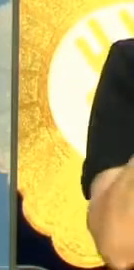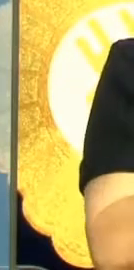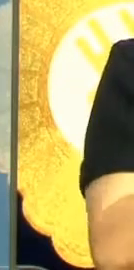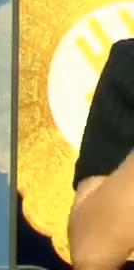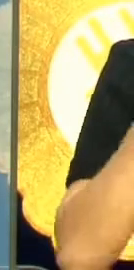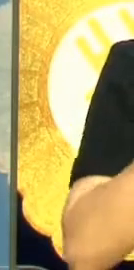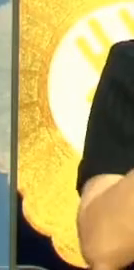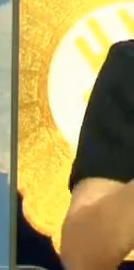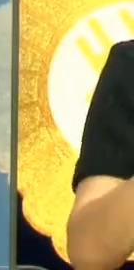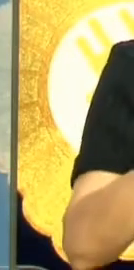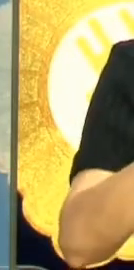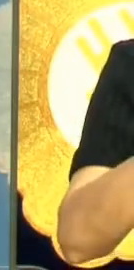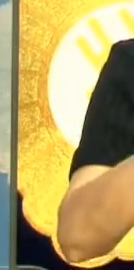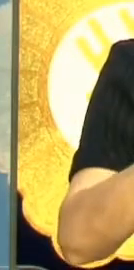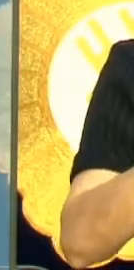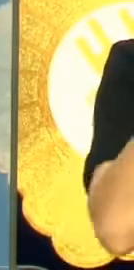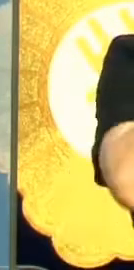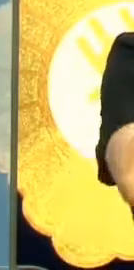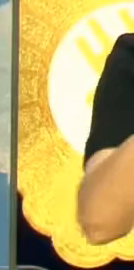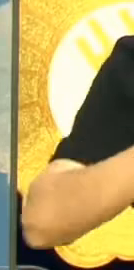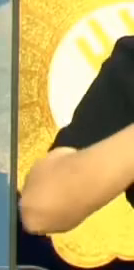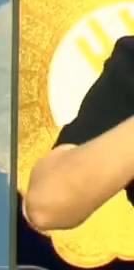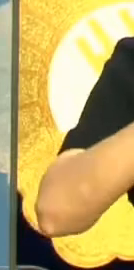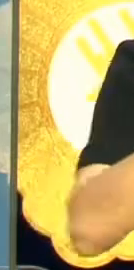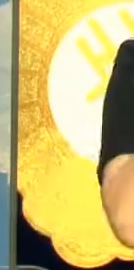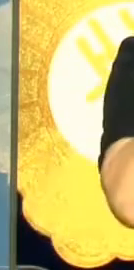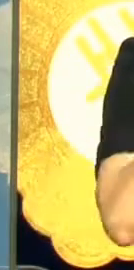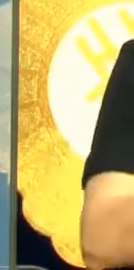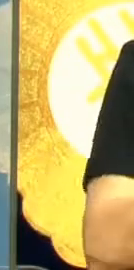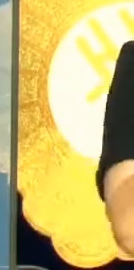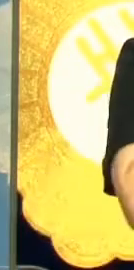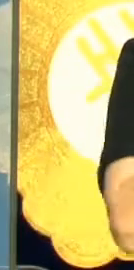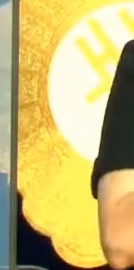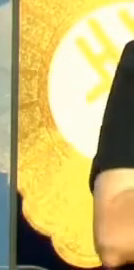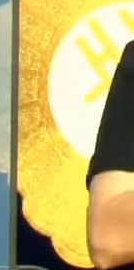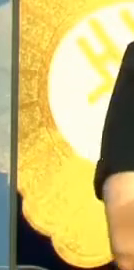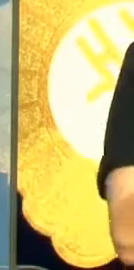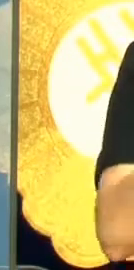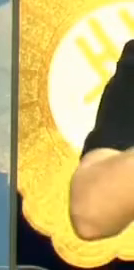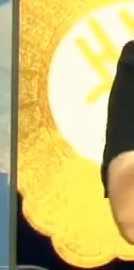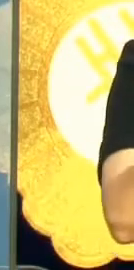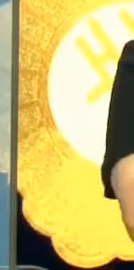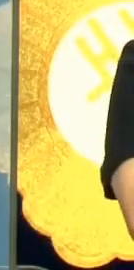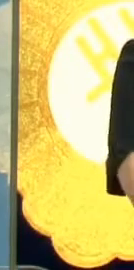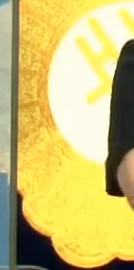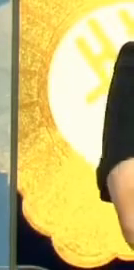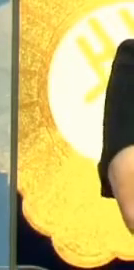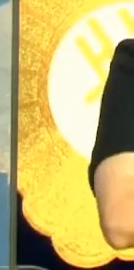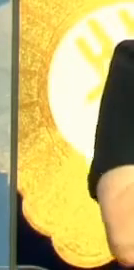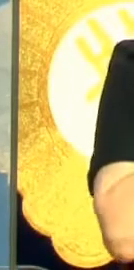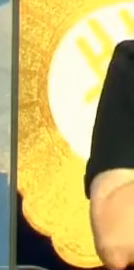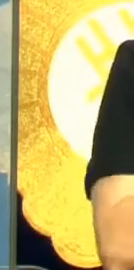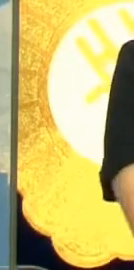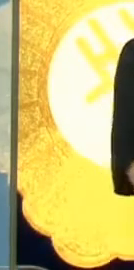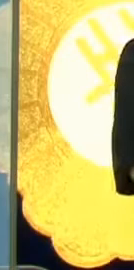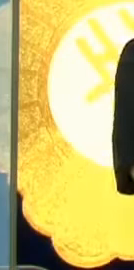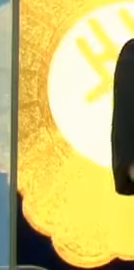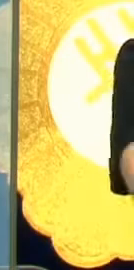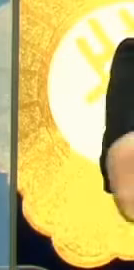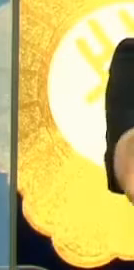것이 국가의 존재 이유이자 복지국가를 위한 중요한 과제이기 때문입니다. 이러한 헌법